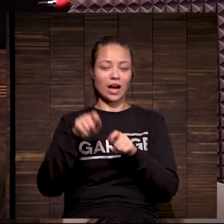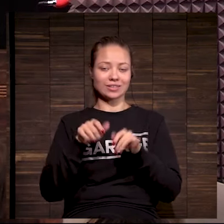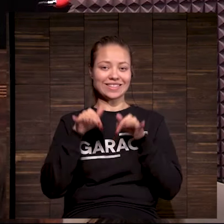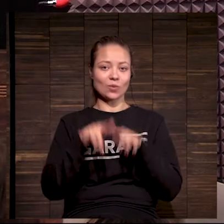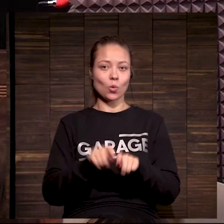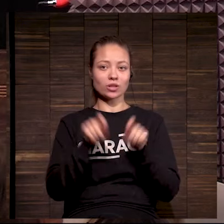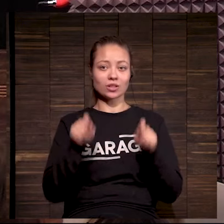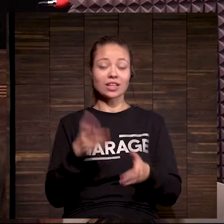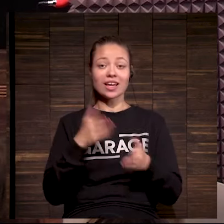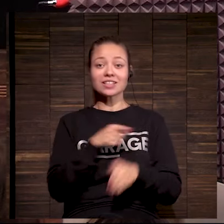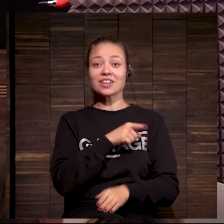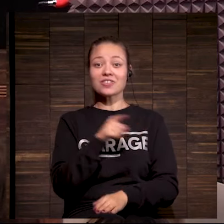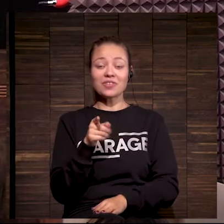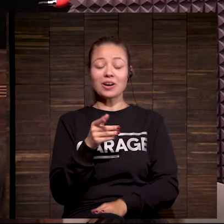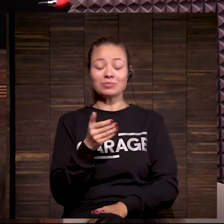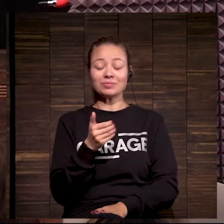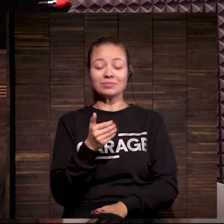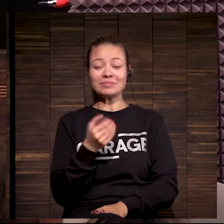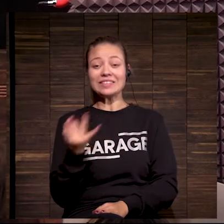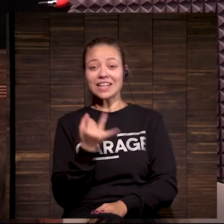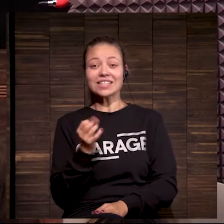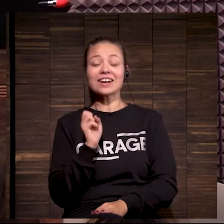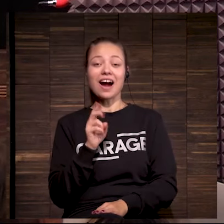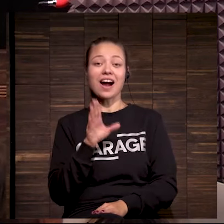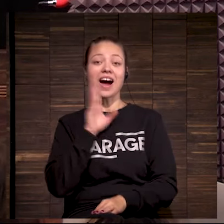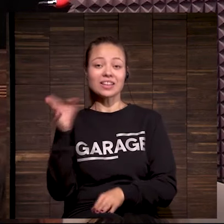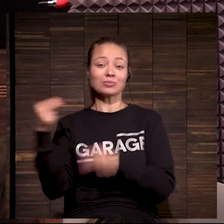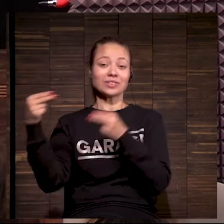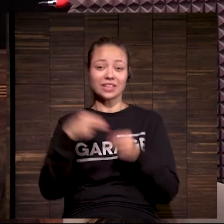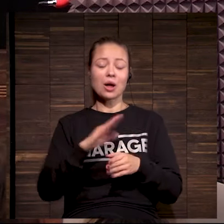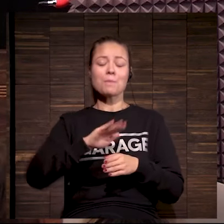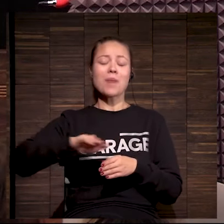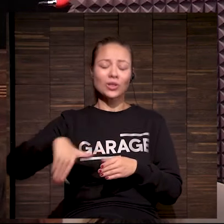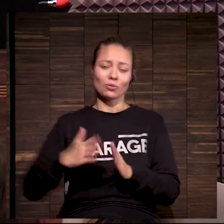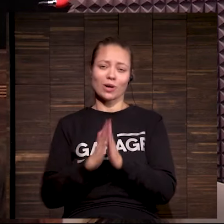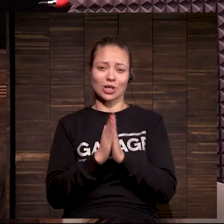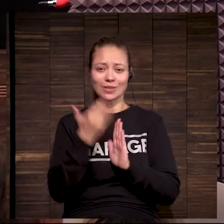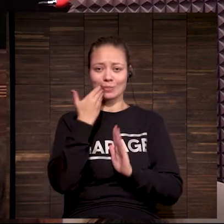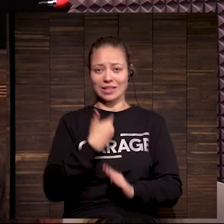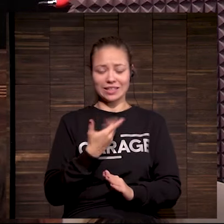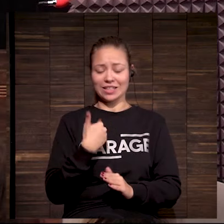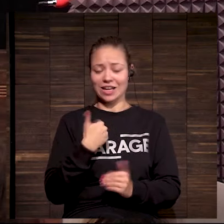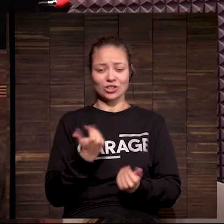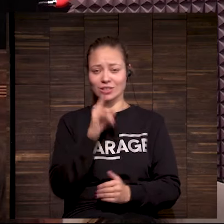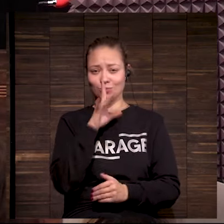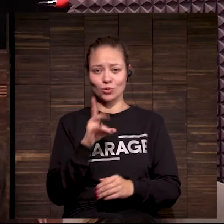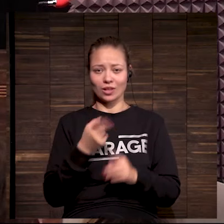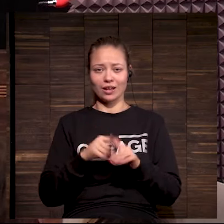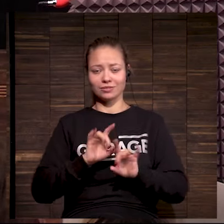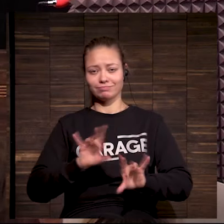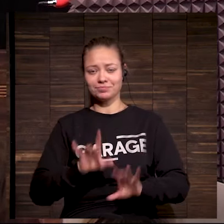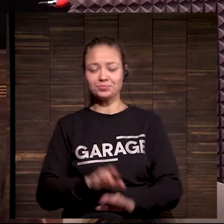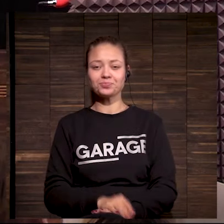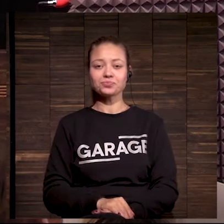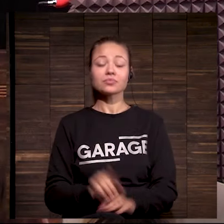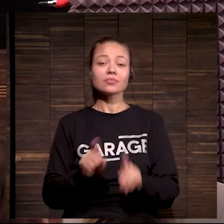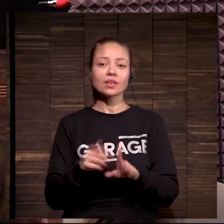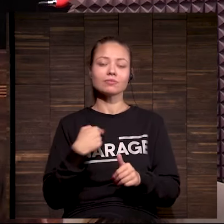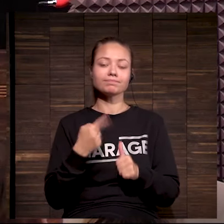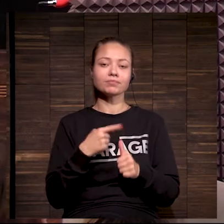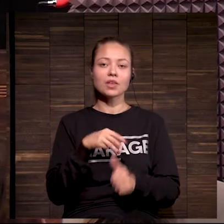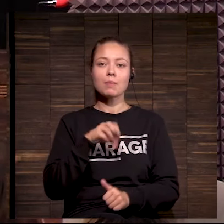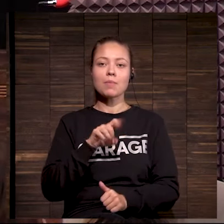интересно как мы ее доставали зато вертолеты и как она уже прилетел из простите меня пожалуйста после ли акции сейчас я не буду на это восстанавливаться и так меня